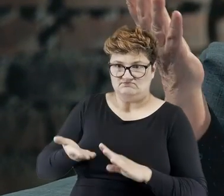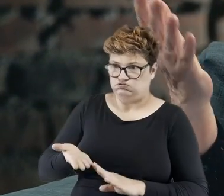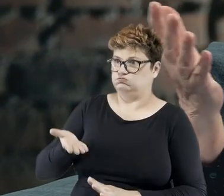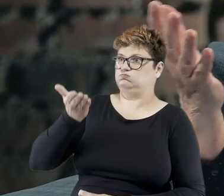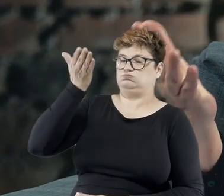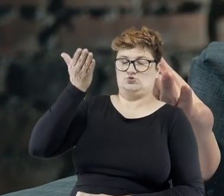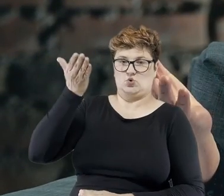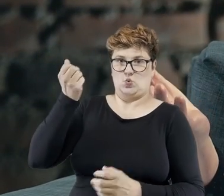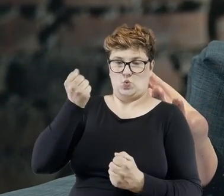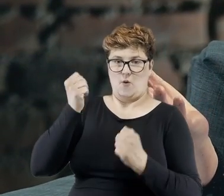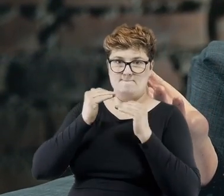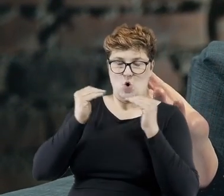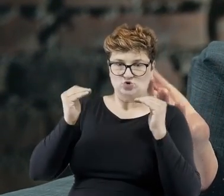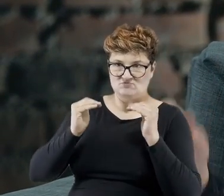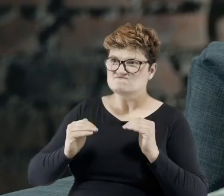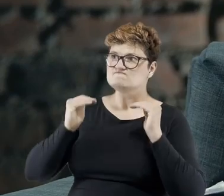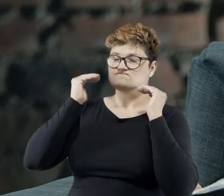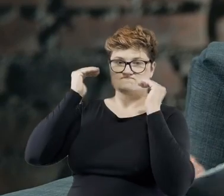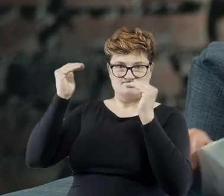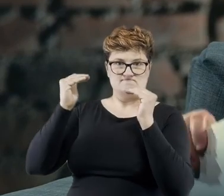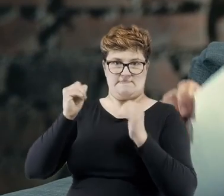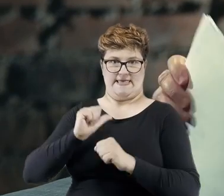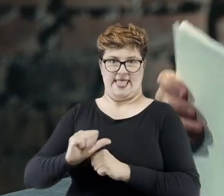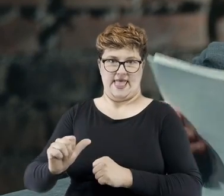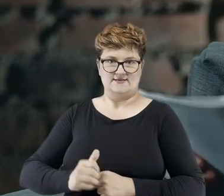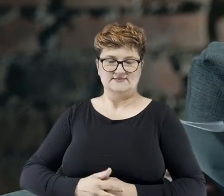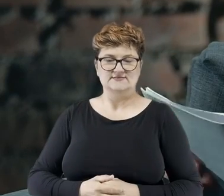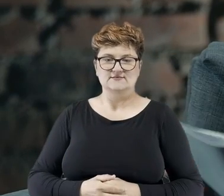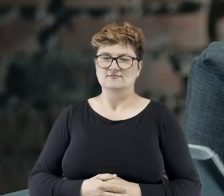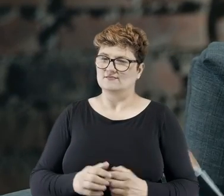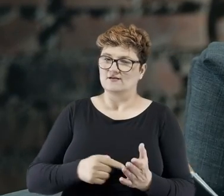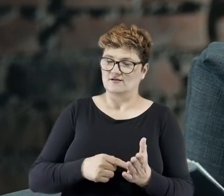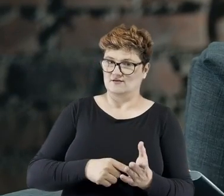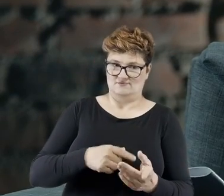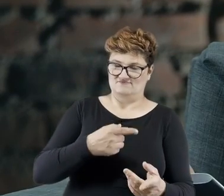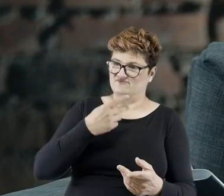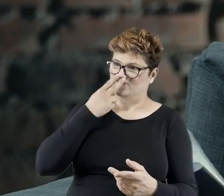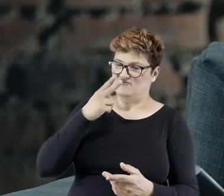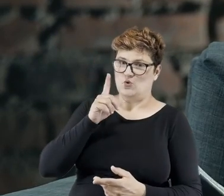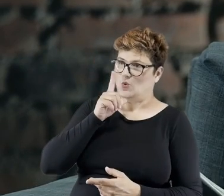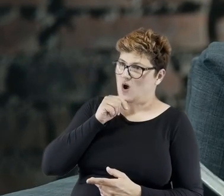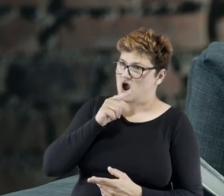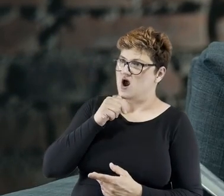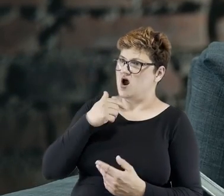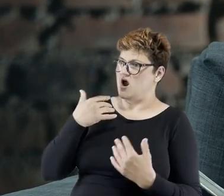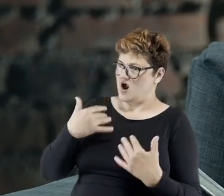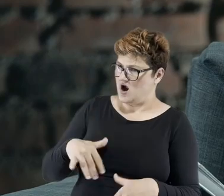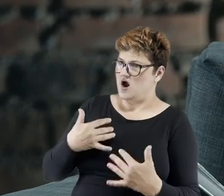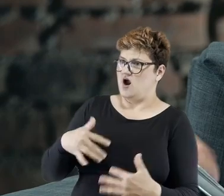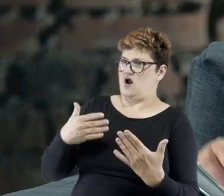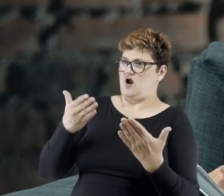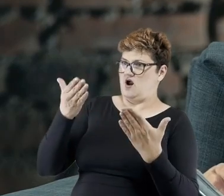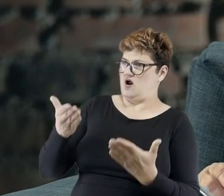poziom nadzwyczajny zupełnie. I to jest, i tutaj jakby ten podziw, autentyczny podziw, który ona ma